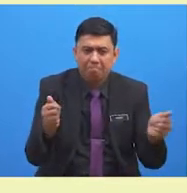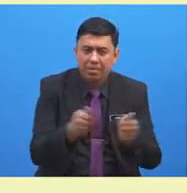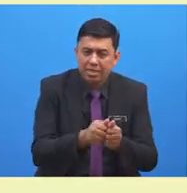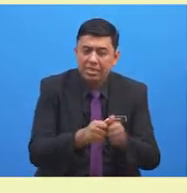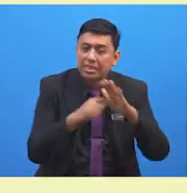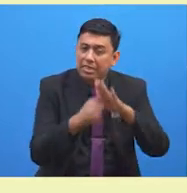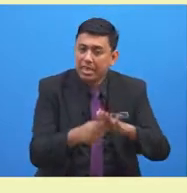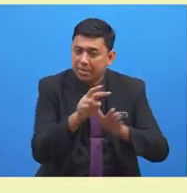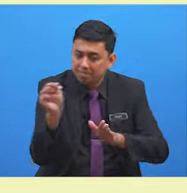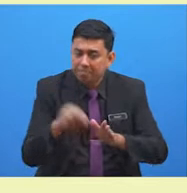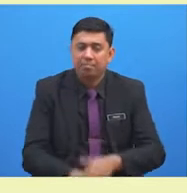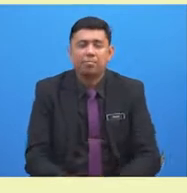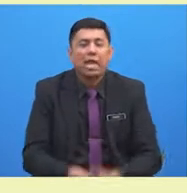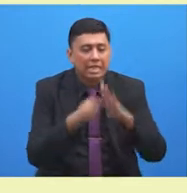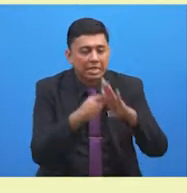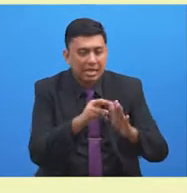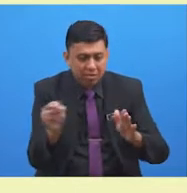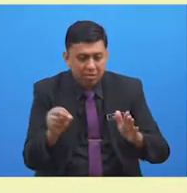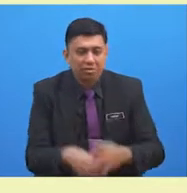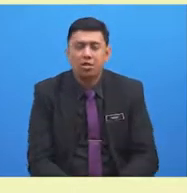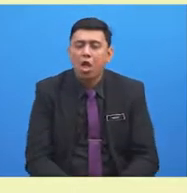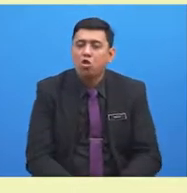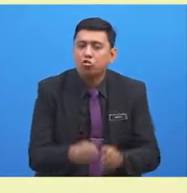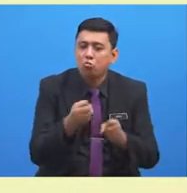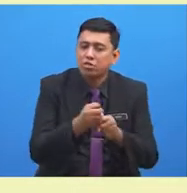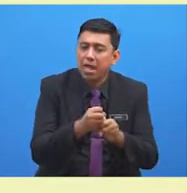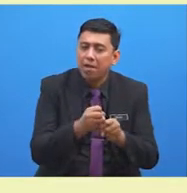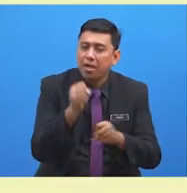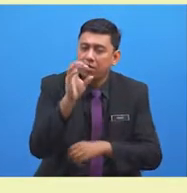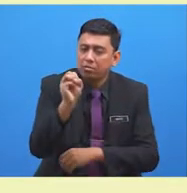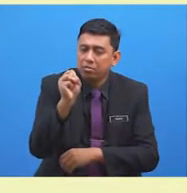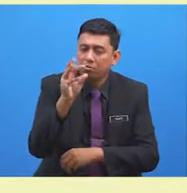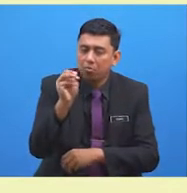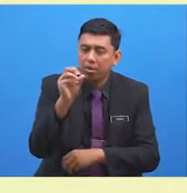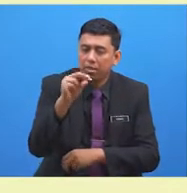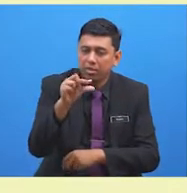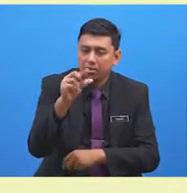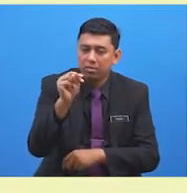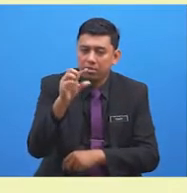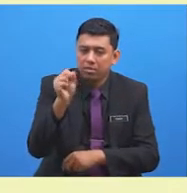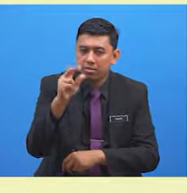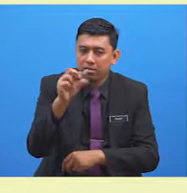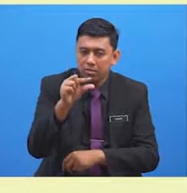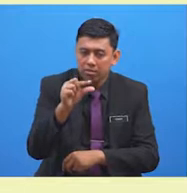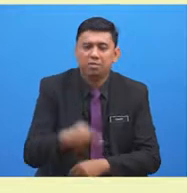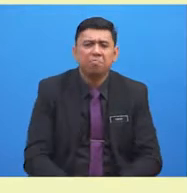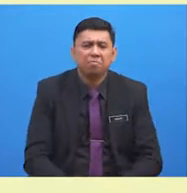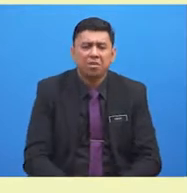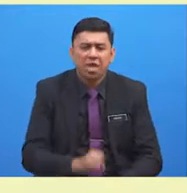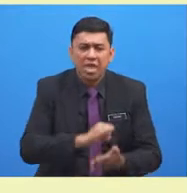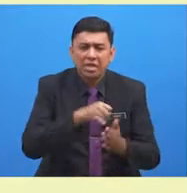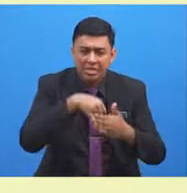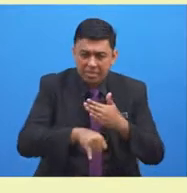tekanan. Tekanan adalah berkadar songsang dengan isi padu. Apabila isi padu